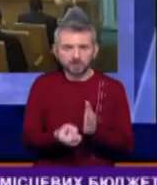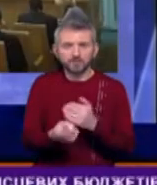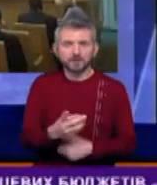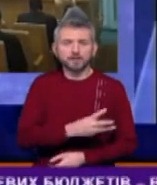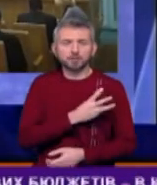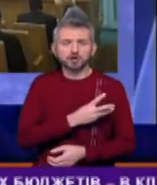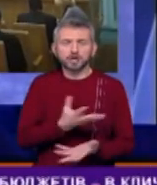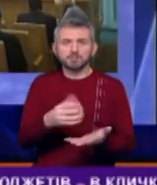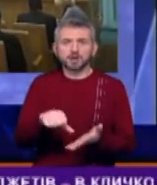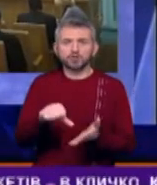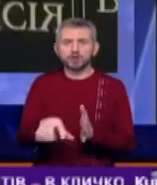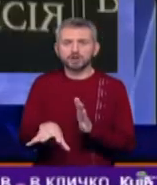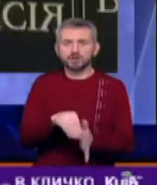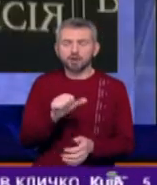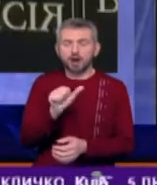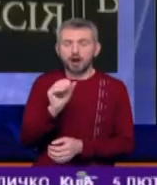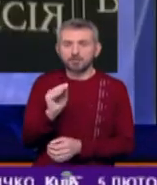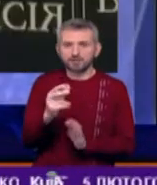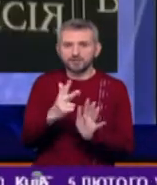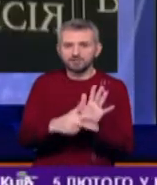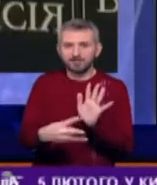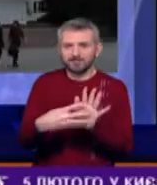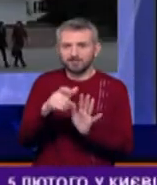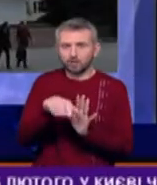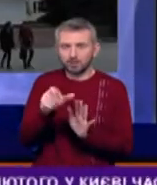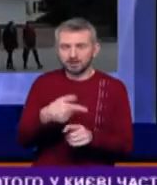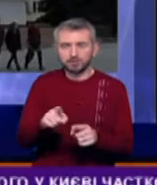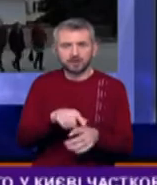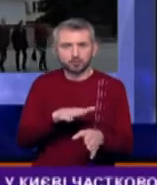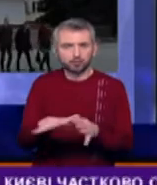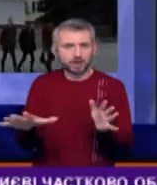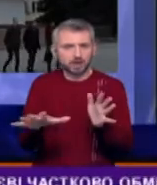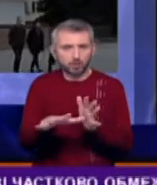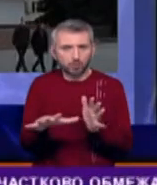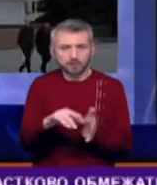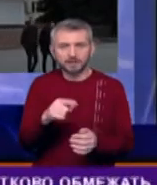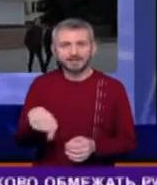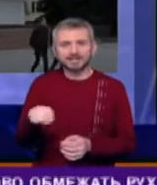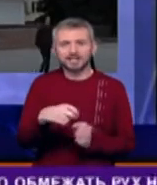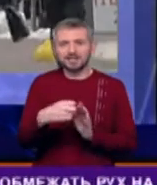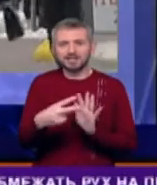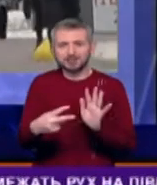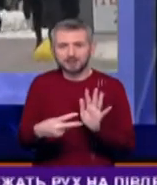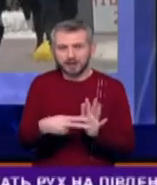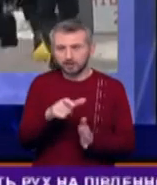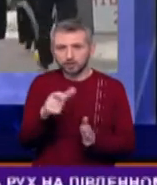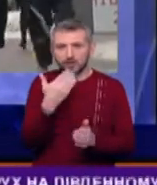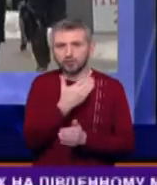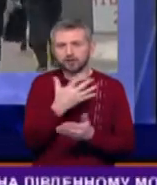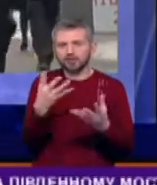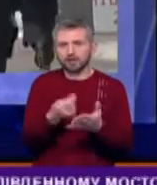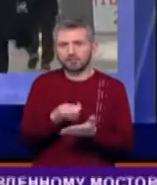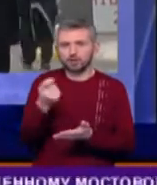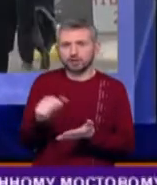бажання брати участь у виборах аж 89 осіб. Це абсолютний рекорд. З них 17 в останній день подачі документів. Сама